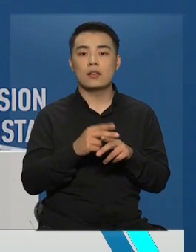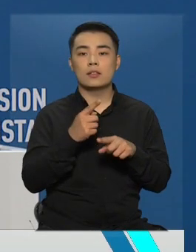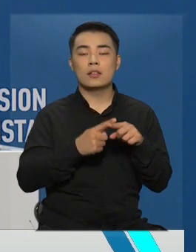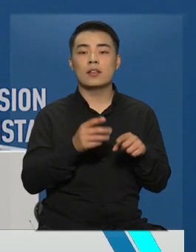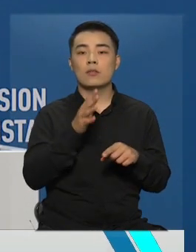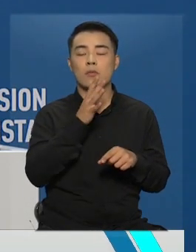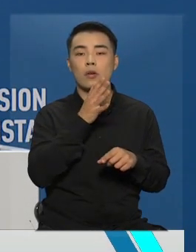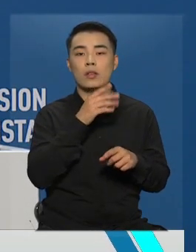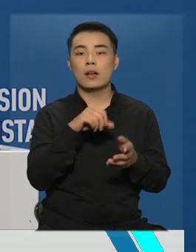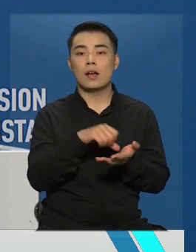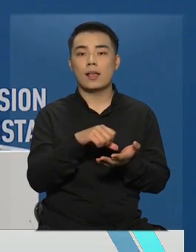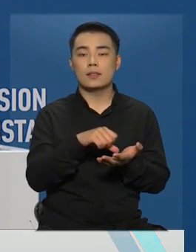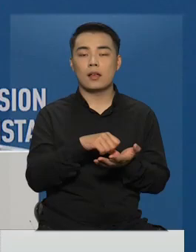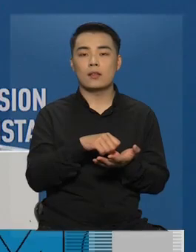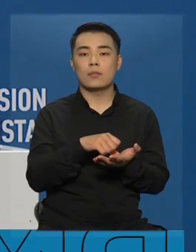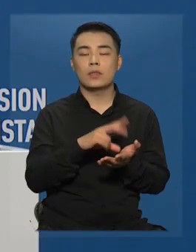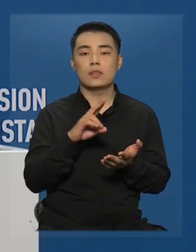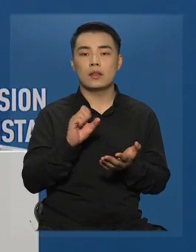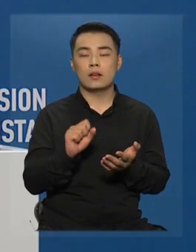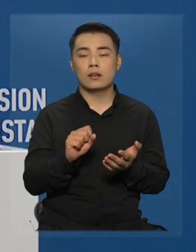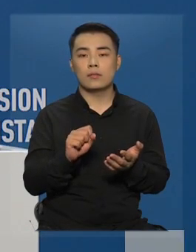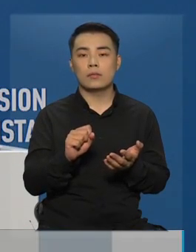возраст кандидатов на